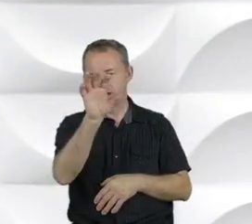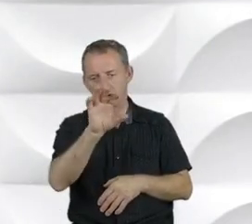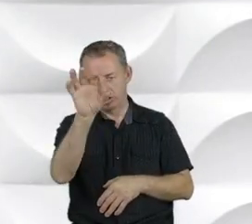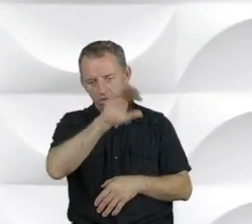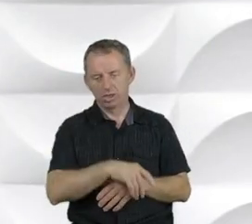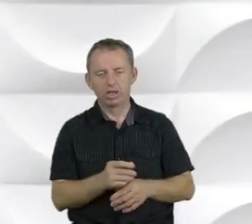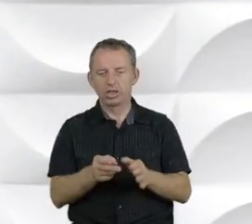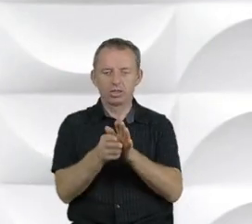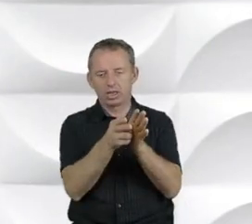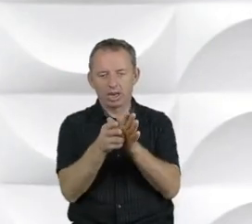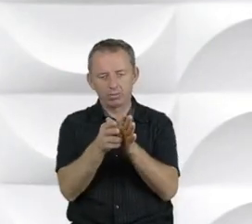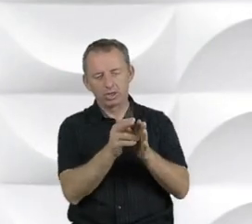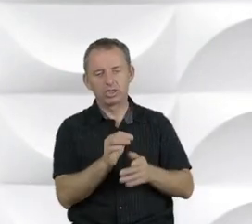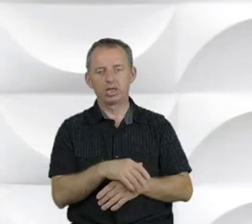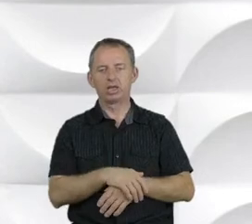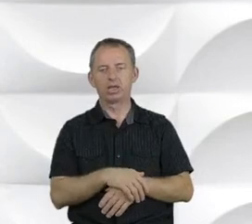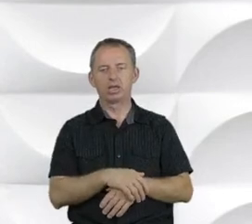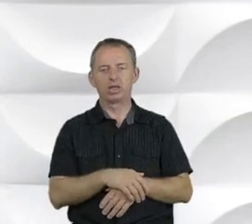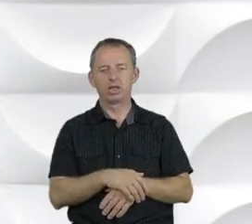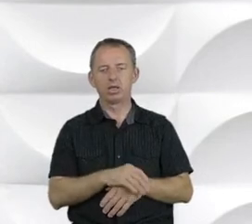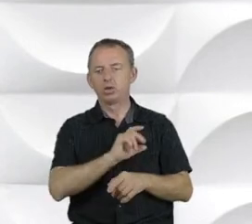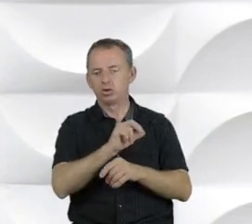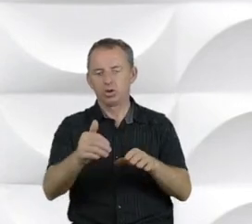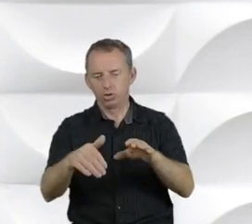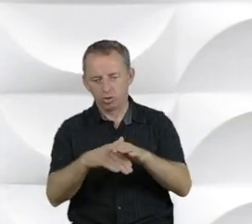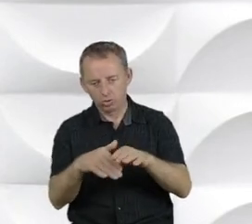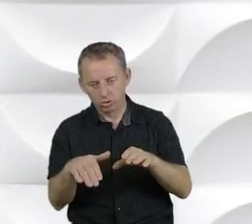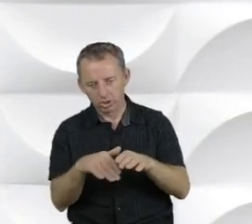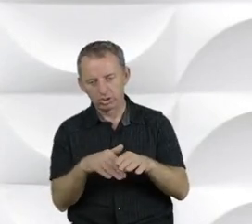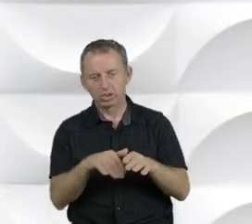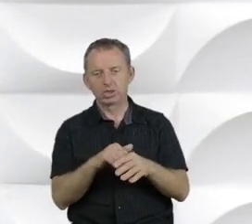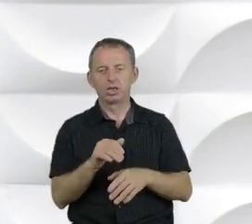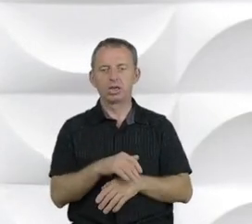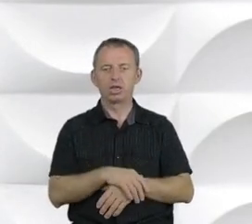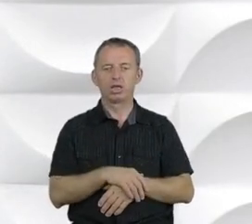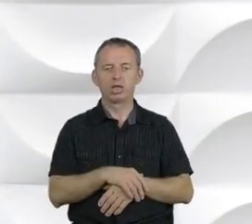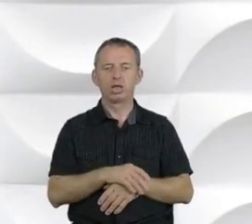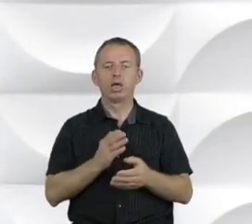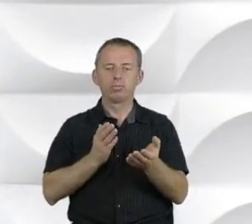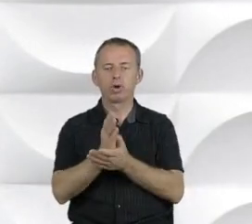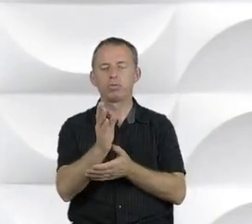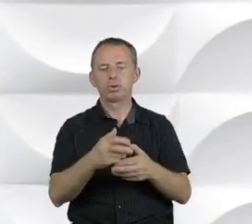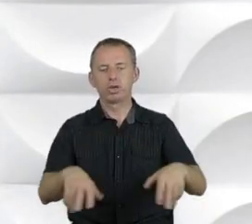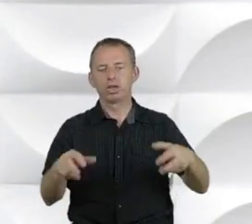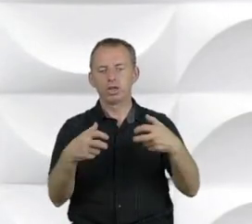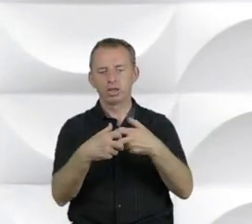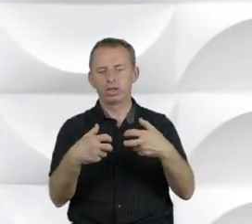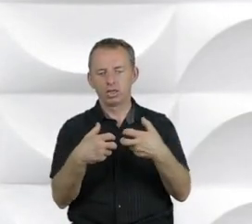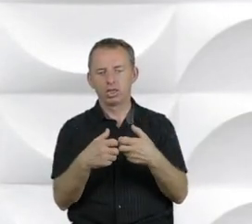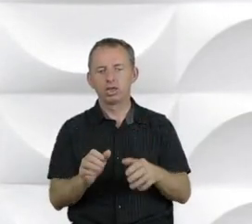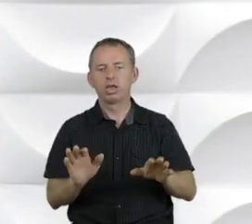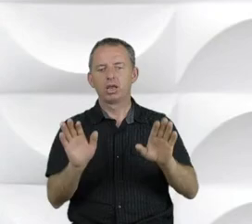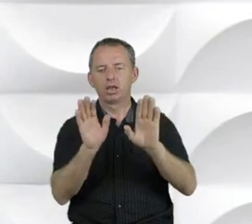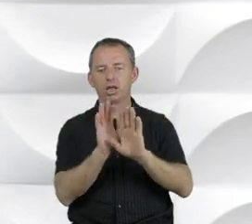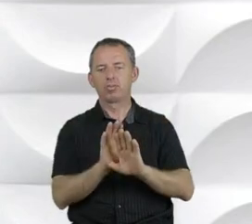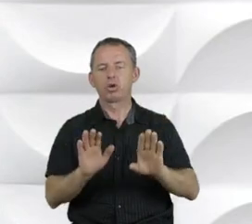oglądania transmisji czy uczestniczenia poprzez internet w